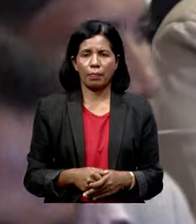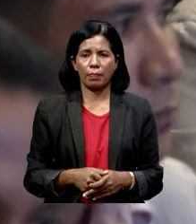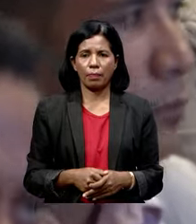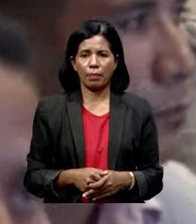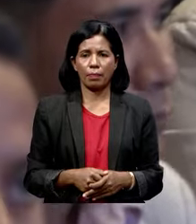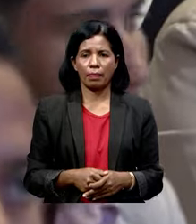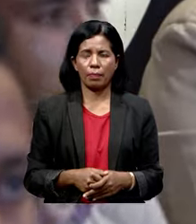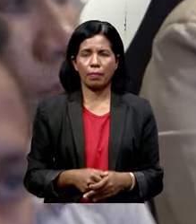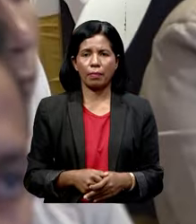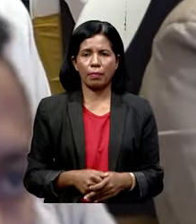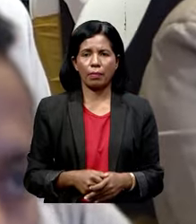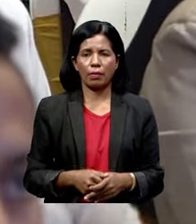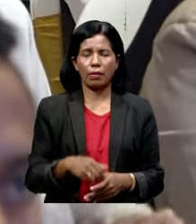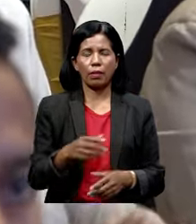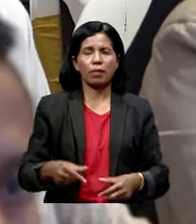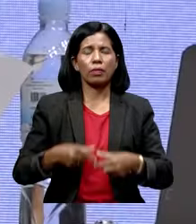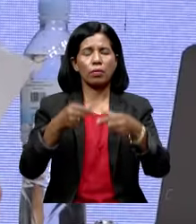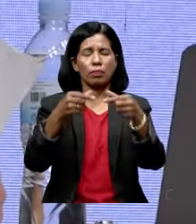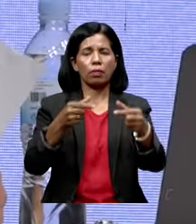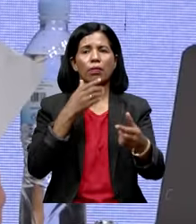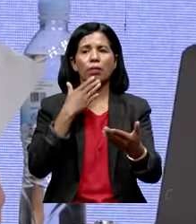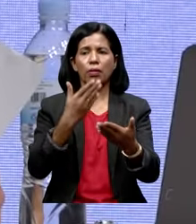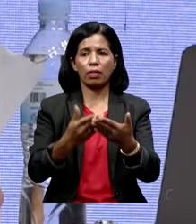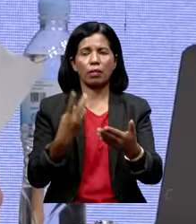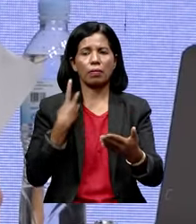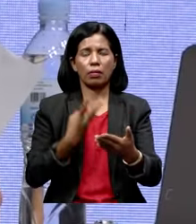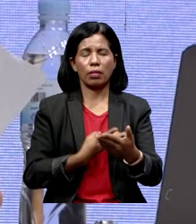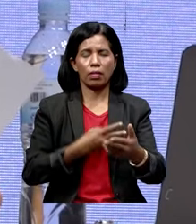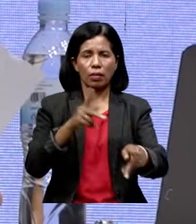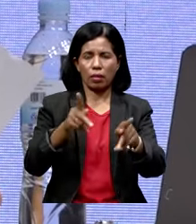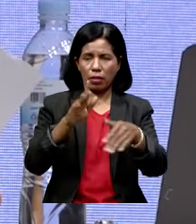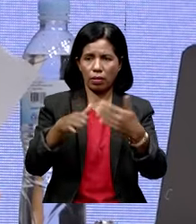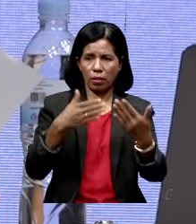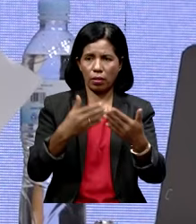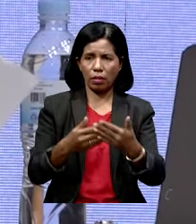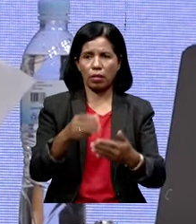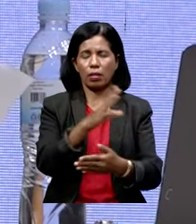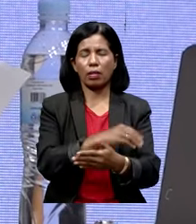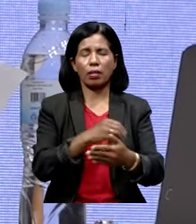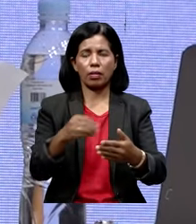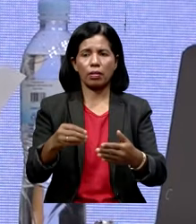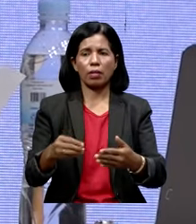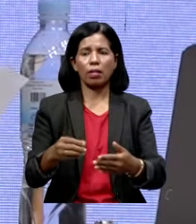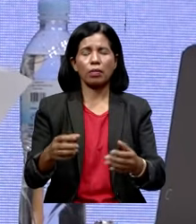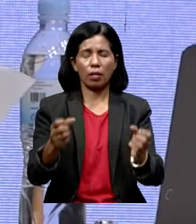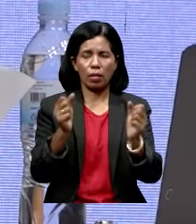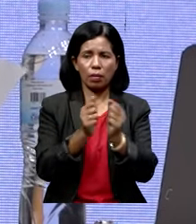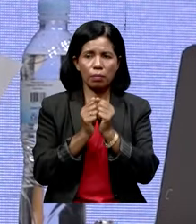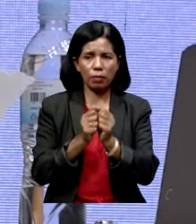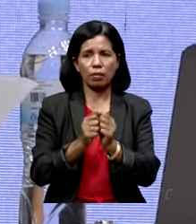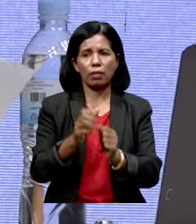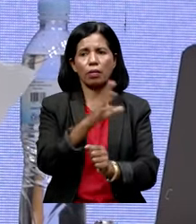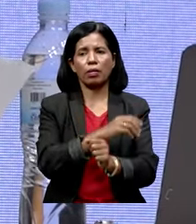Iman Katolik yang memberikan tekad untuk tidak menyerah, daya tahan dan optimisme ke